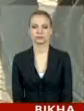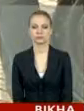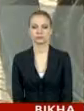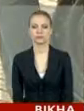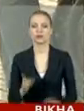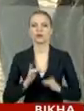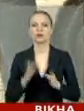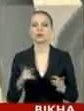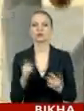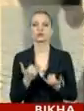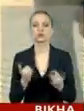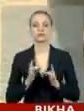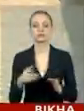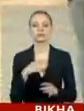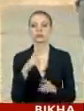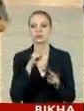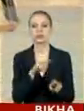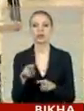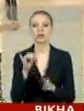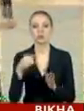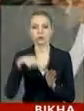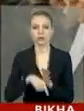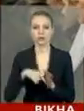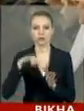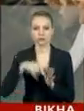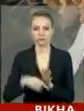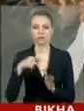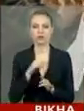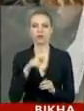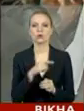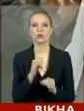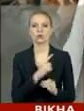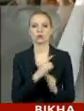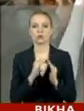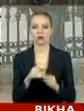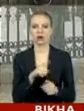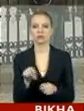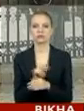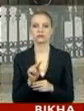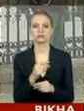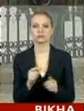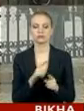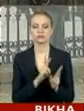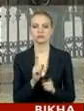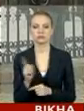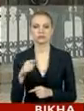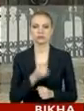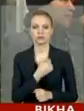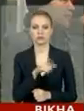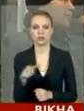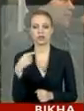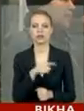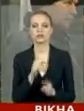Валіться. З урочистої нагоди сапери зазирають у каналізаційні люки. У храмі муштрують козаків. Довкола храму вишикувалася чи не